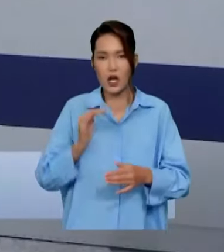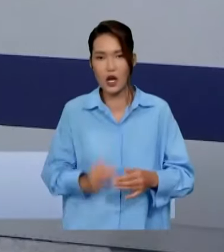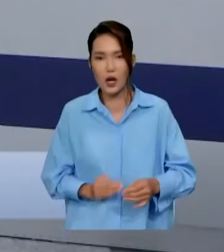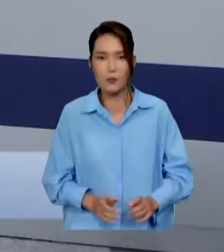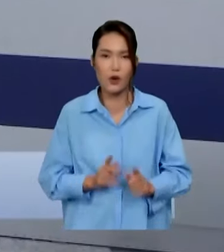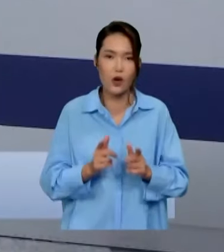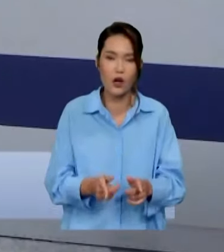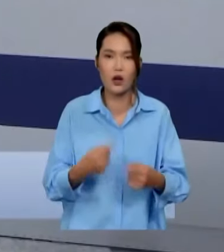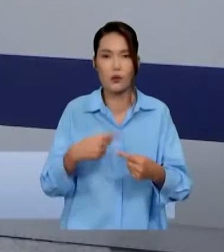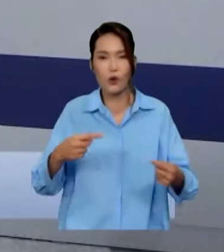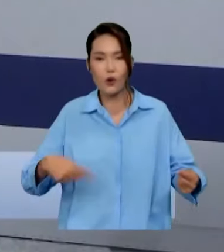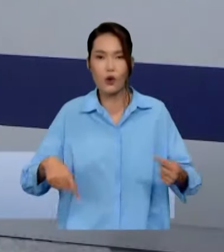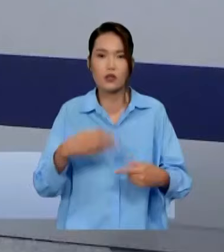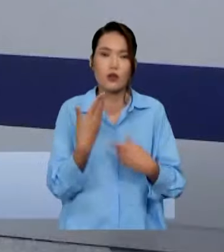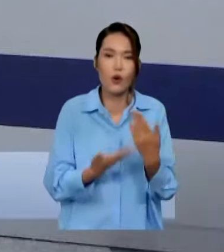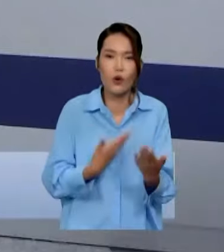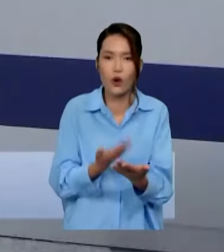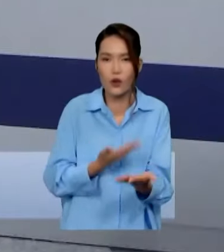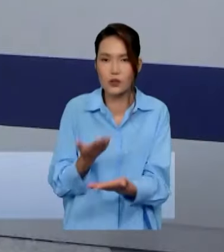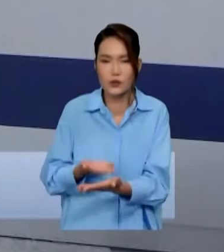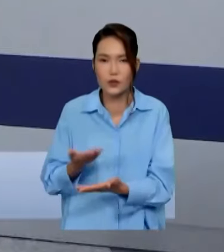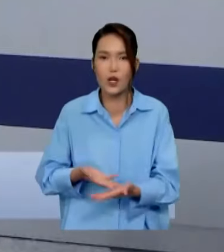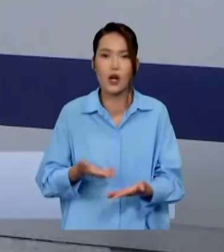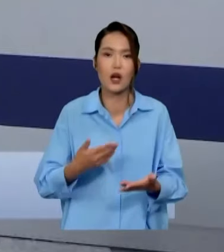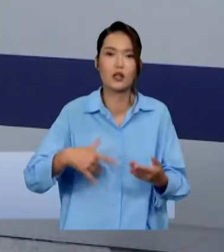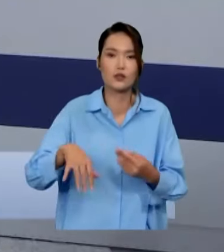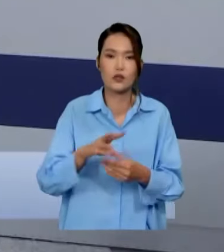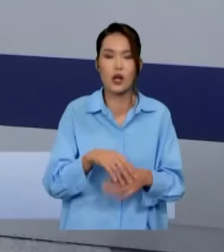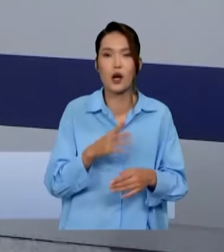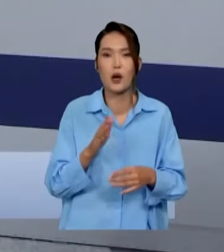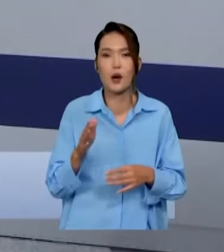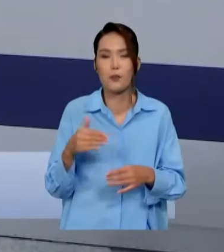жағынан, юридический консультациясын, банкта счет ашу